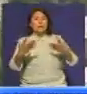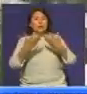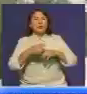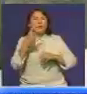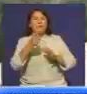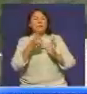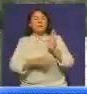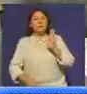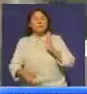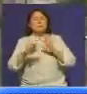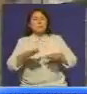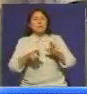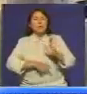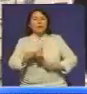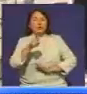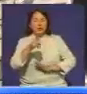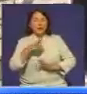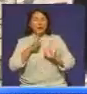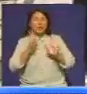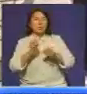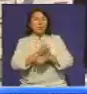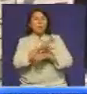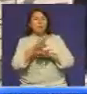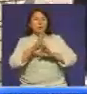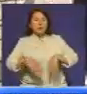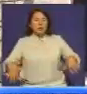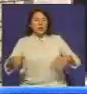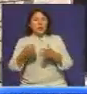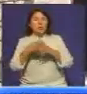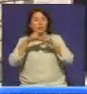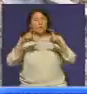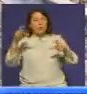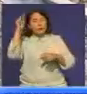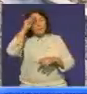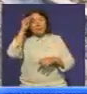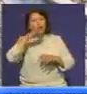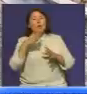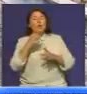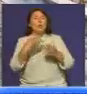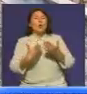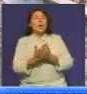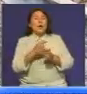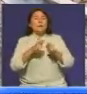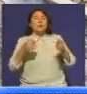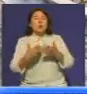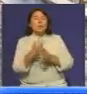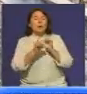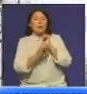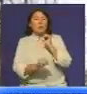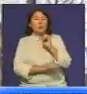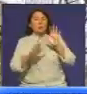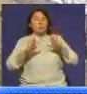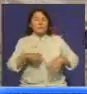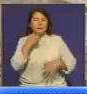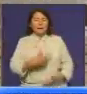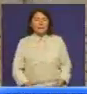280 мест его запуск позволит не только обеспечить детей дошкольным образованием но и создать новые рабочие места савин оба